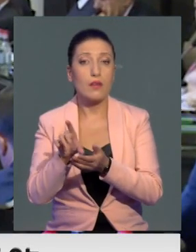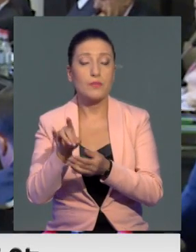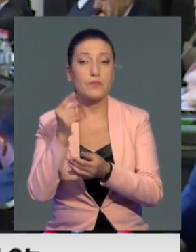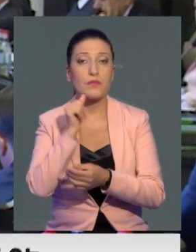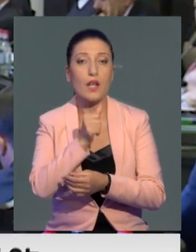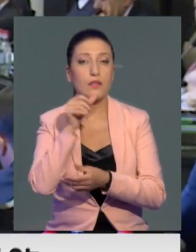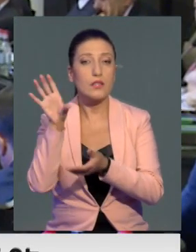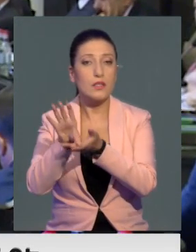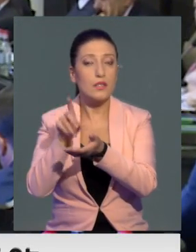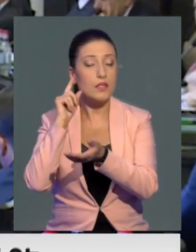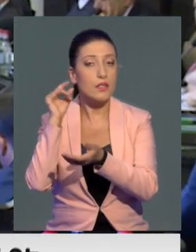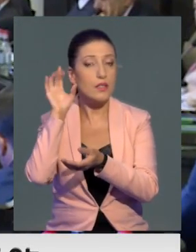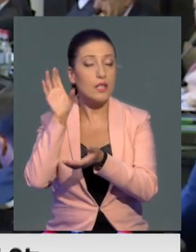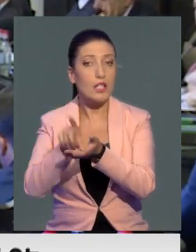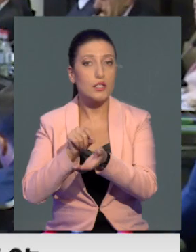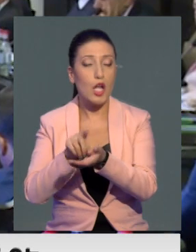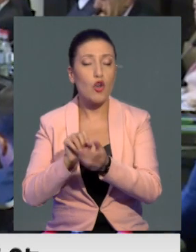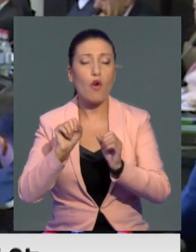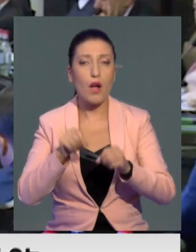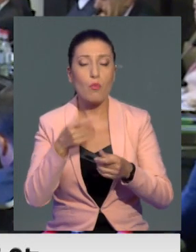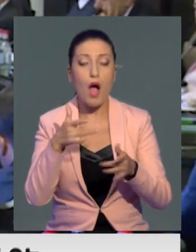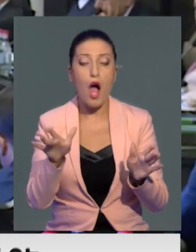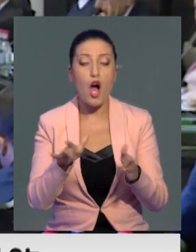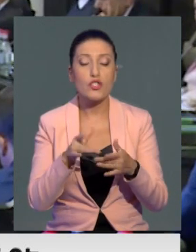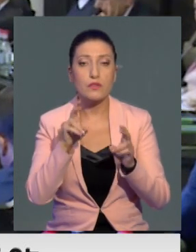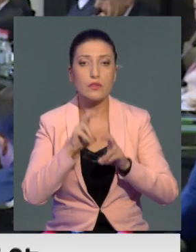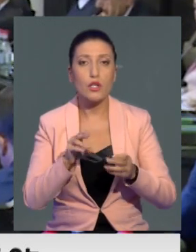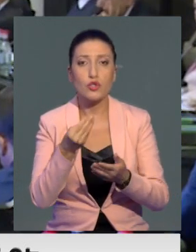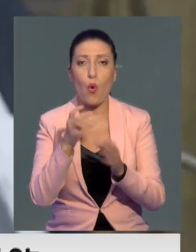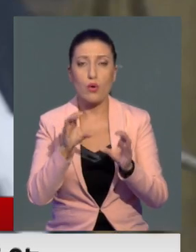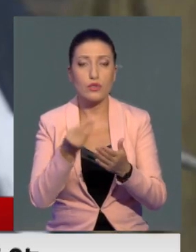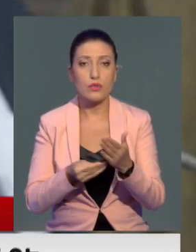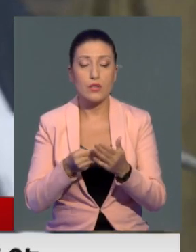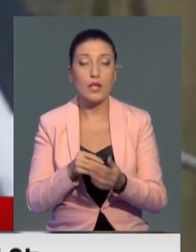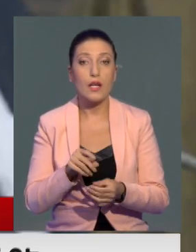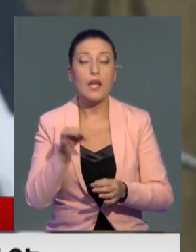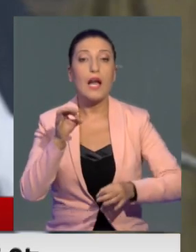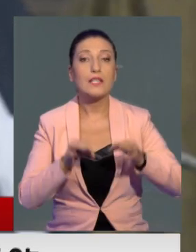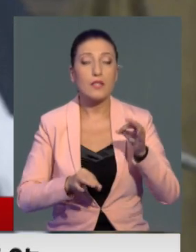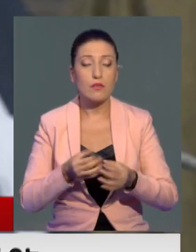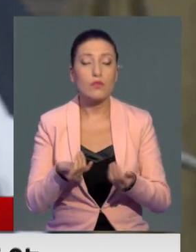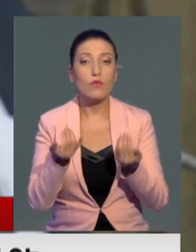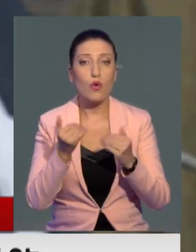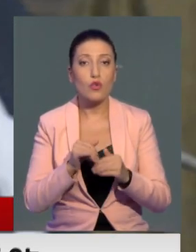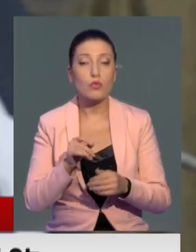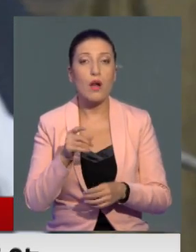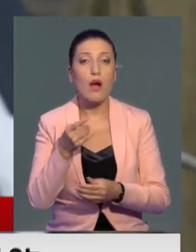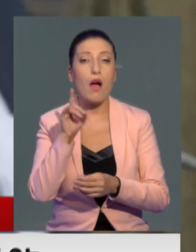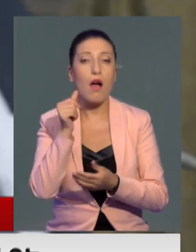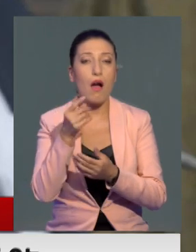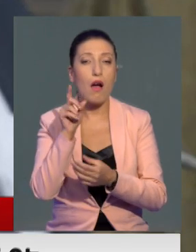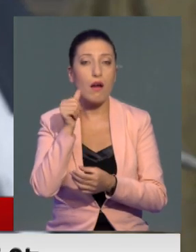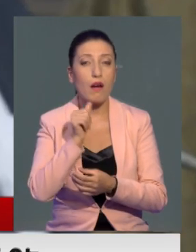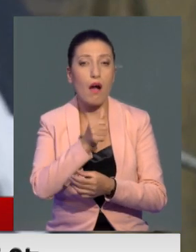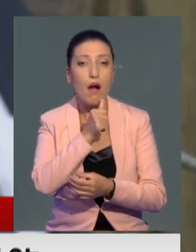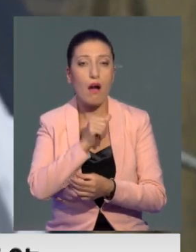էլ հաշիվները վերահսկելով անձի իրավունքը չի խախտվում։ Դատարանի որոշմամբ գաղտնալսում ենք այն, այդ խոսակցություններում լսում ենք